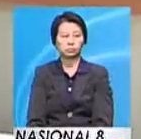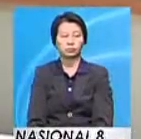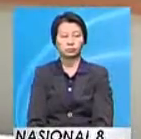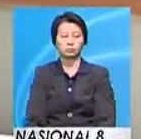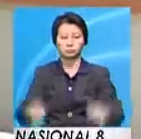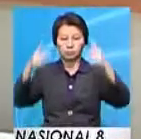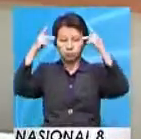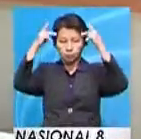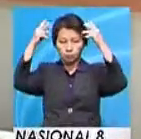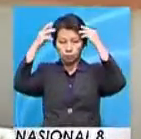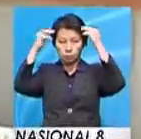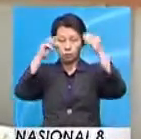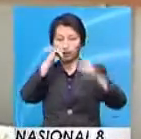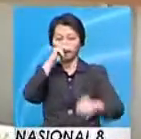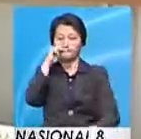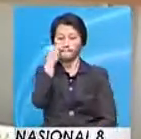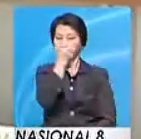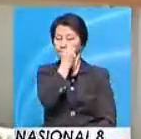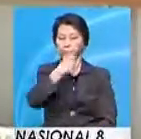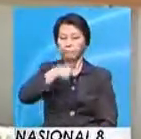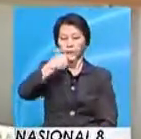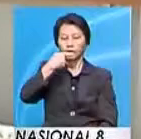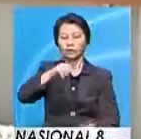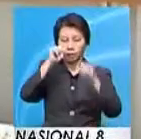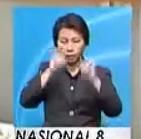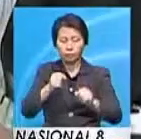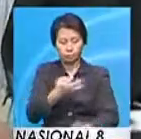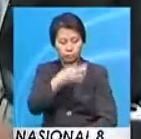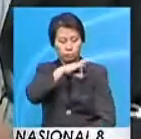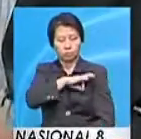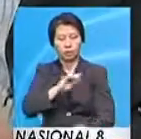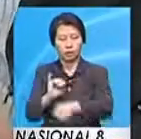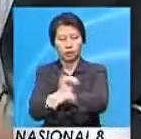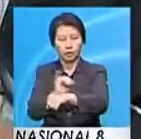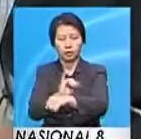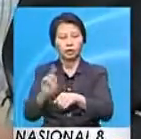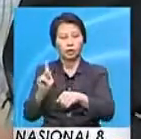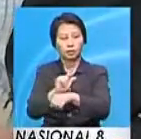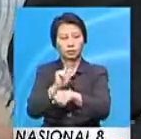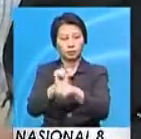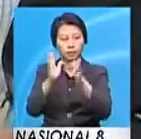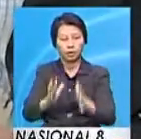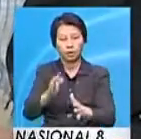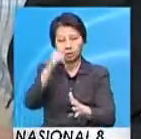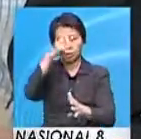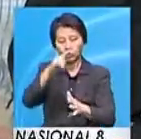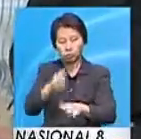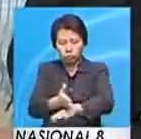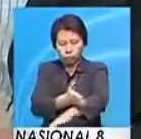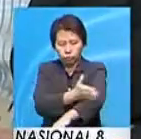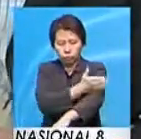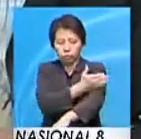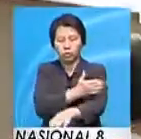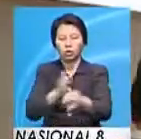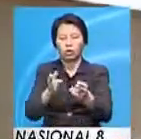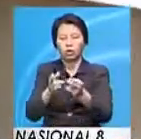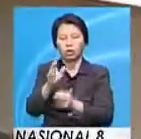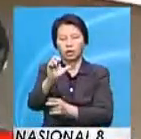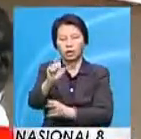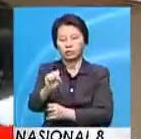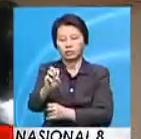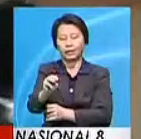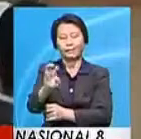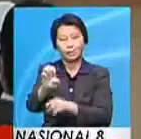Perdana Menteri Datuk Seri Najib Tun Razak berkata ia boleh dimanfaatkan industri dan pengguna khususnya bagi mengembangkan perusahaan kecil dan